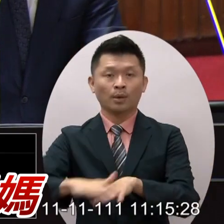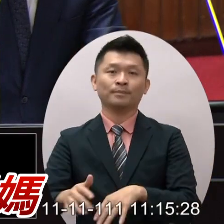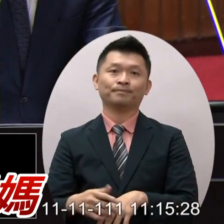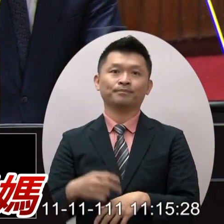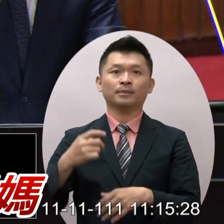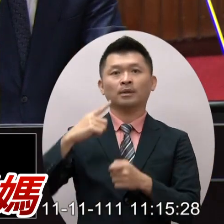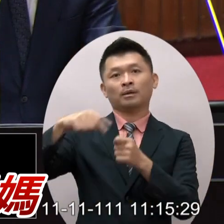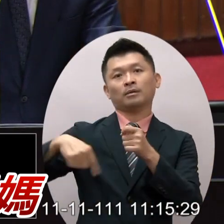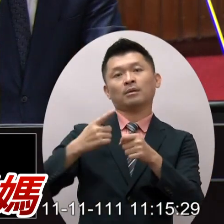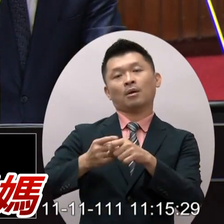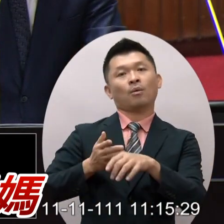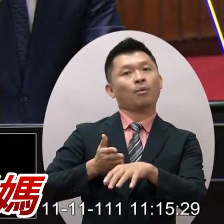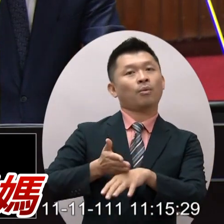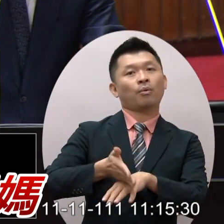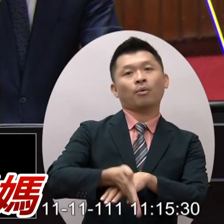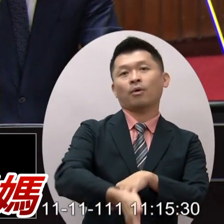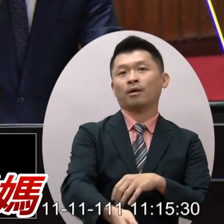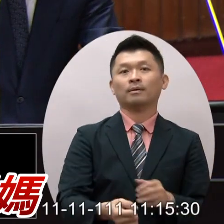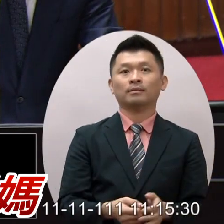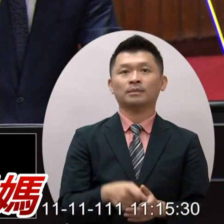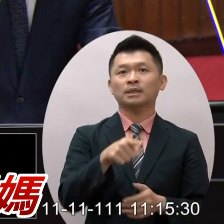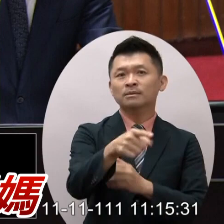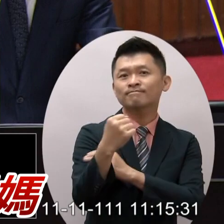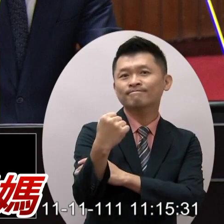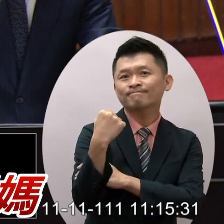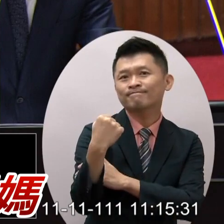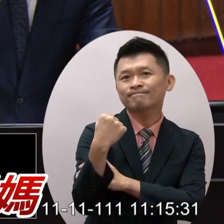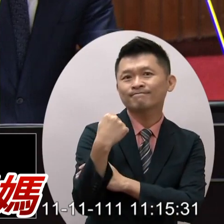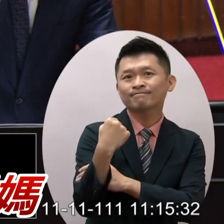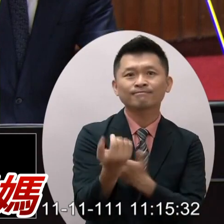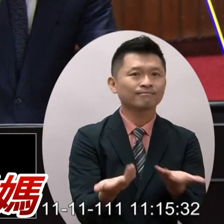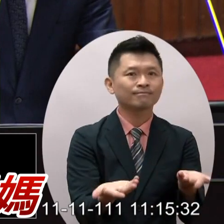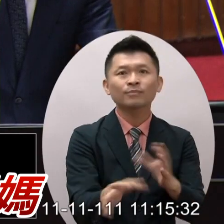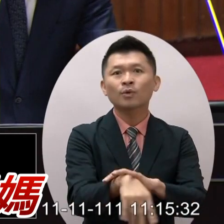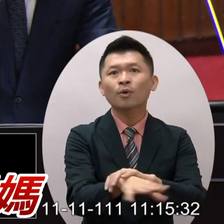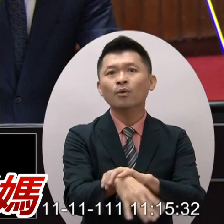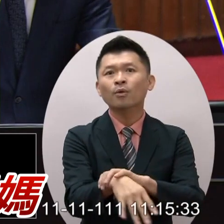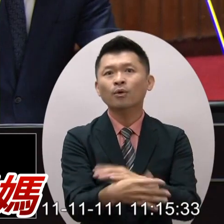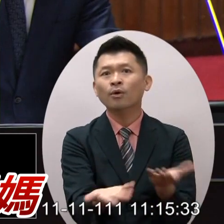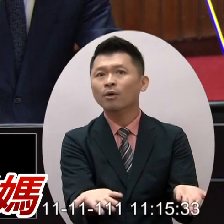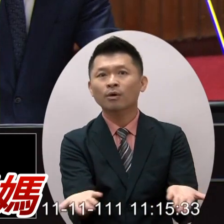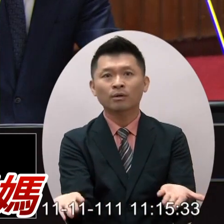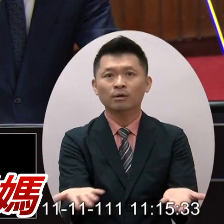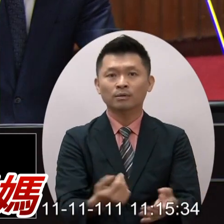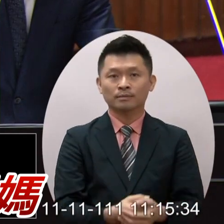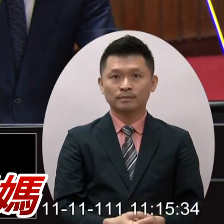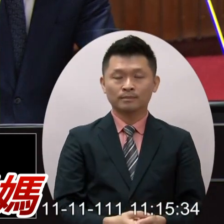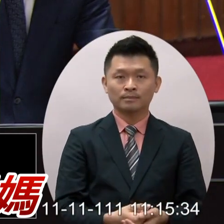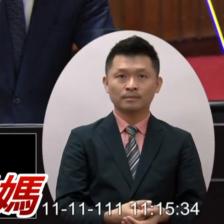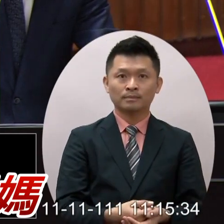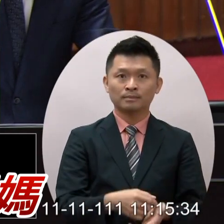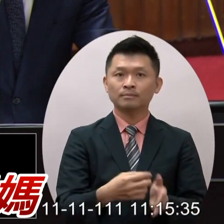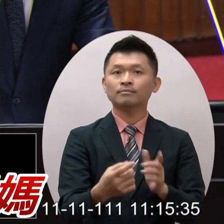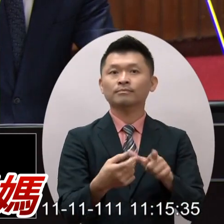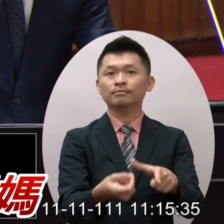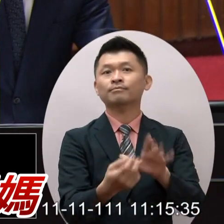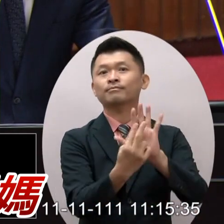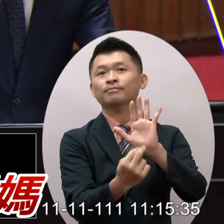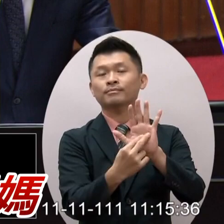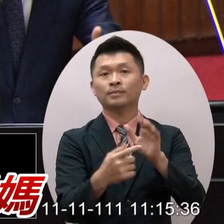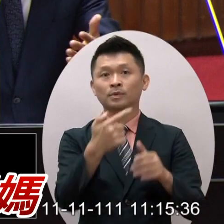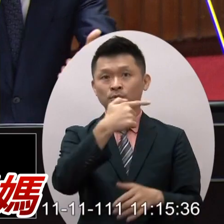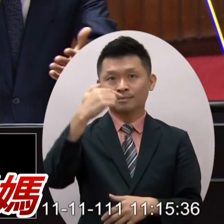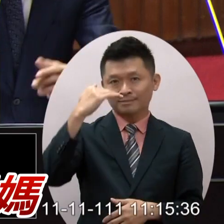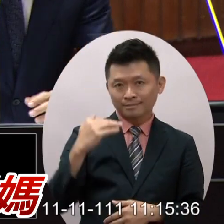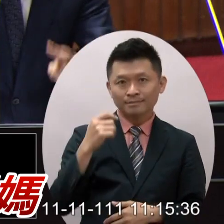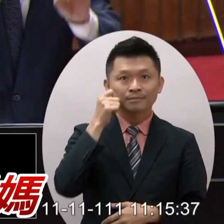去了，你的拼现在拼在哪边？能不能再跟我们大家说明一下最低工资法